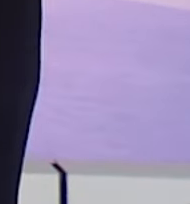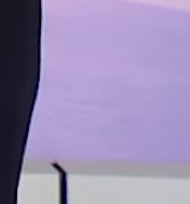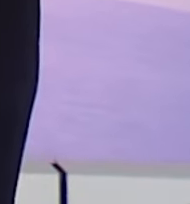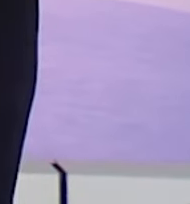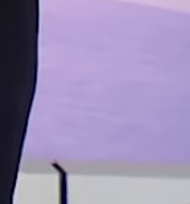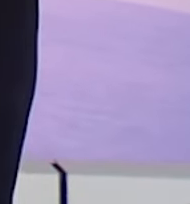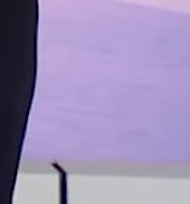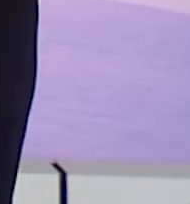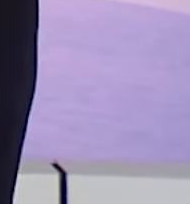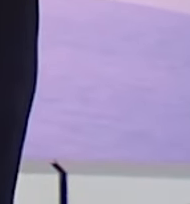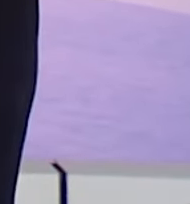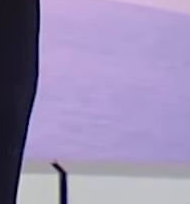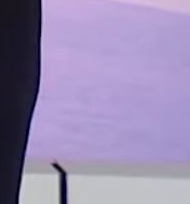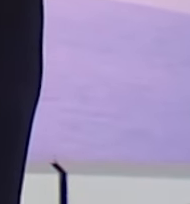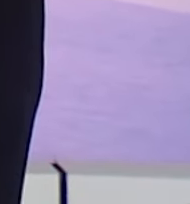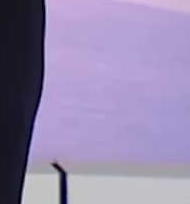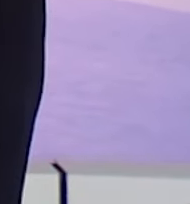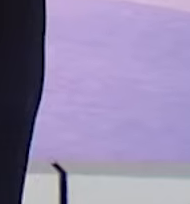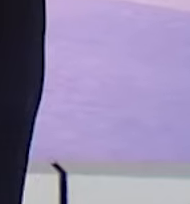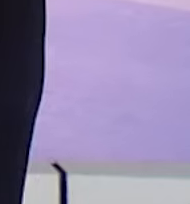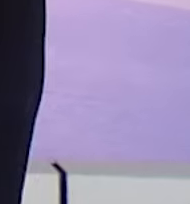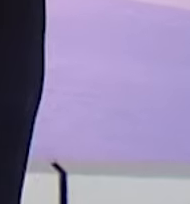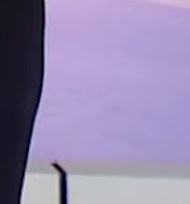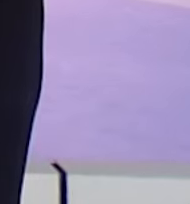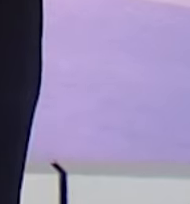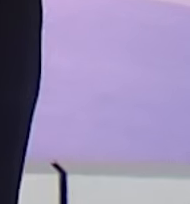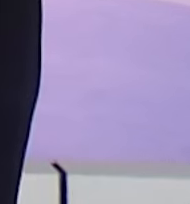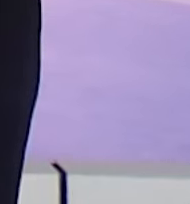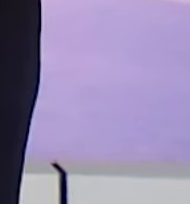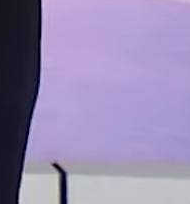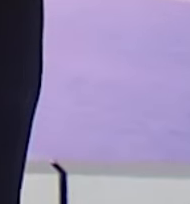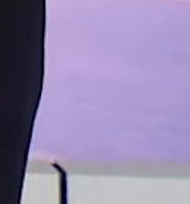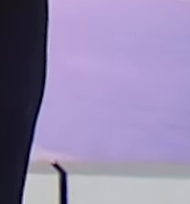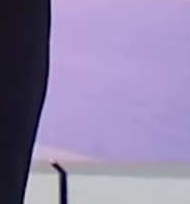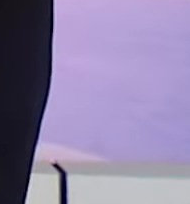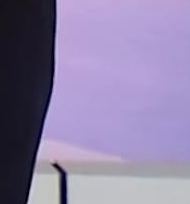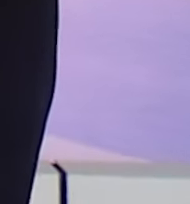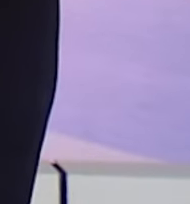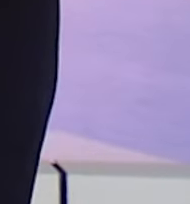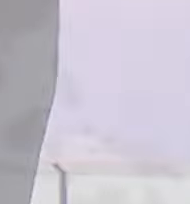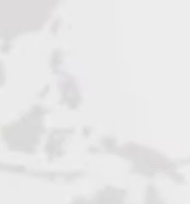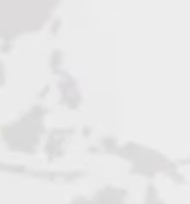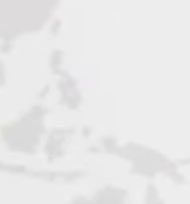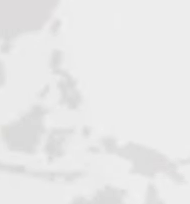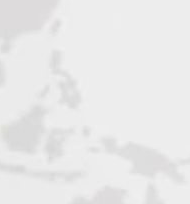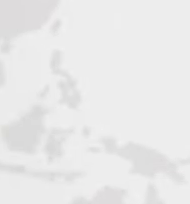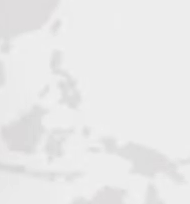saksi. Mag-subscribe sa GMA Integrated News sa YouTube para sa iba't ibang balita.